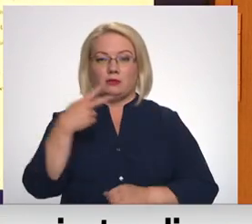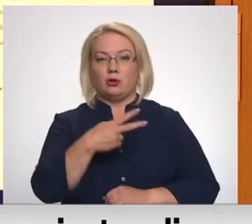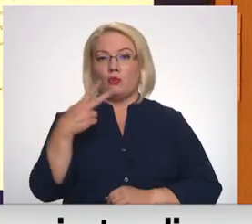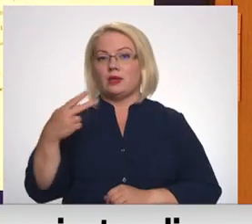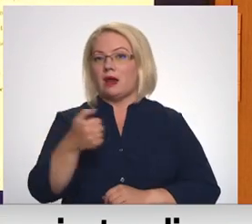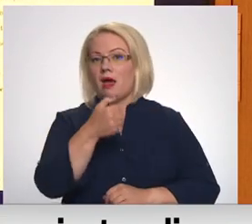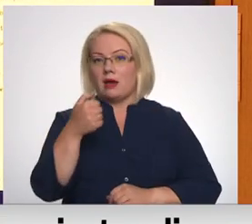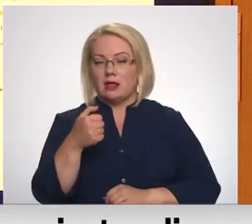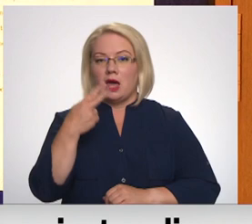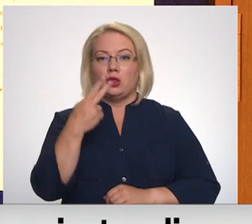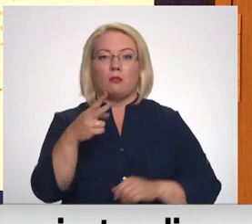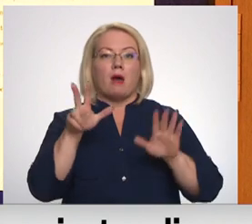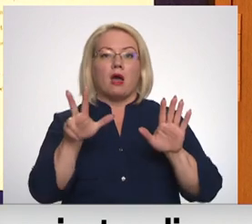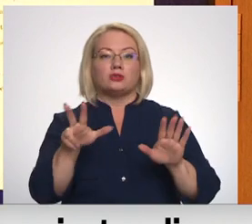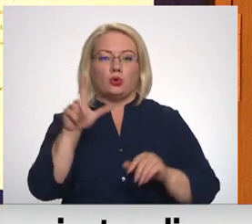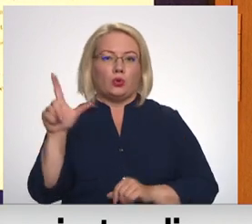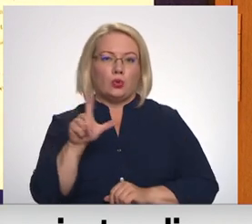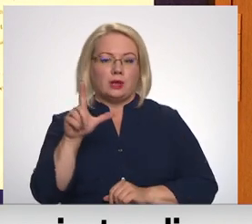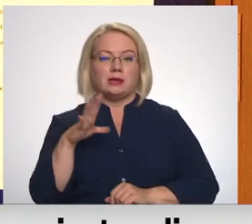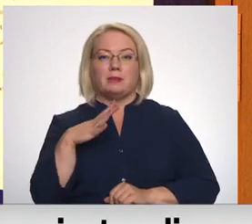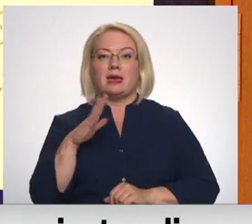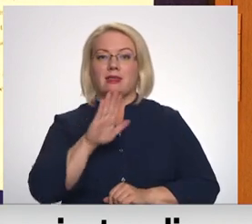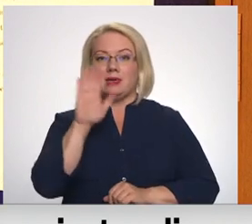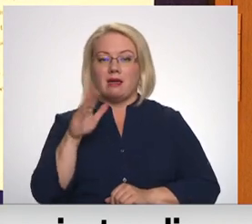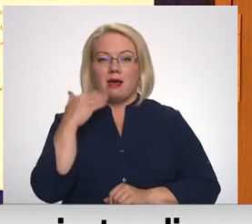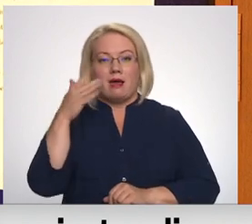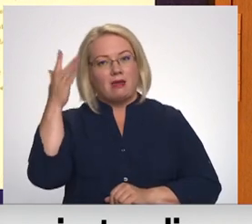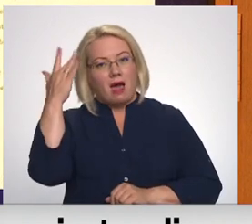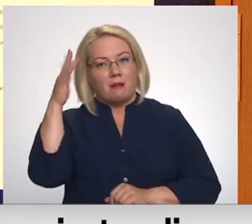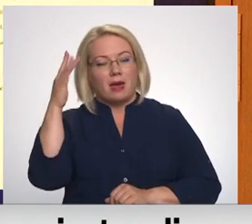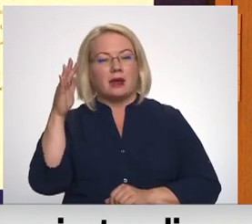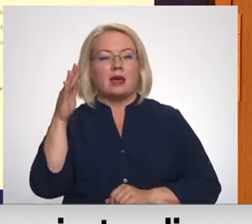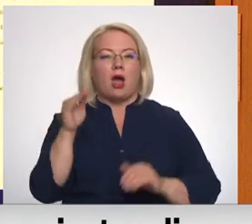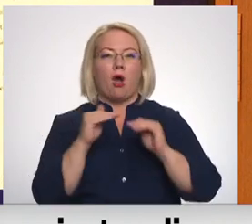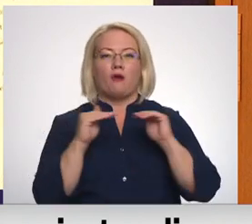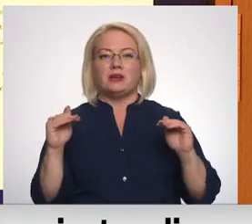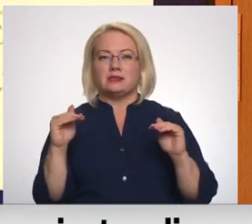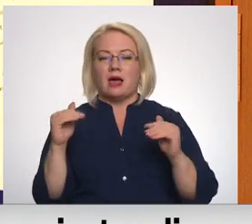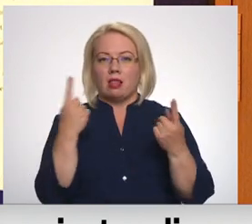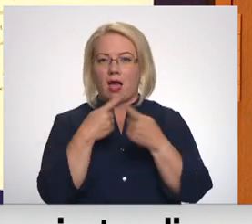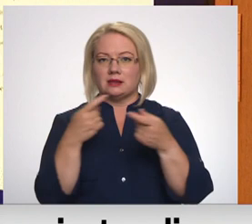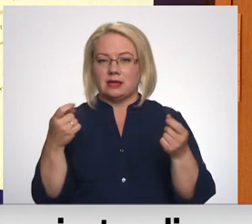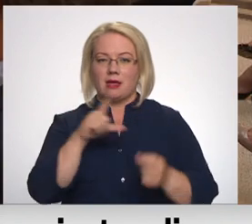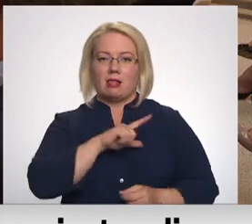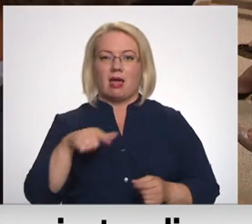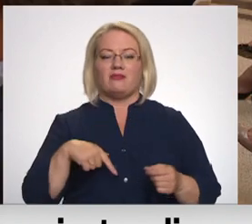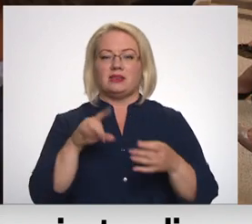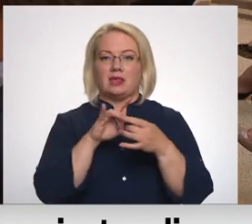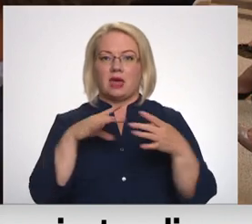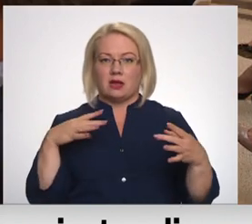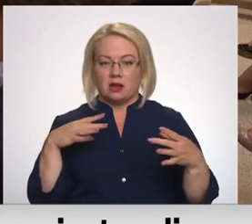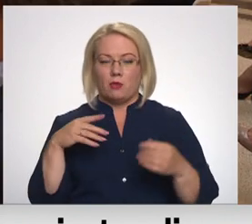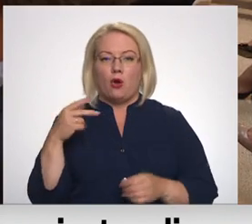1922. Gada 28. Jūlijs bija diena, kad Amerikas Savienotās valstis oficiāli atzina Latvijas neatkarību.